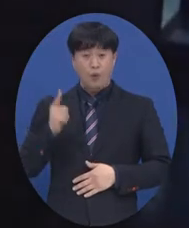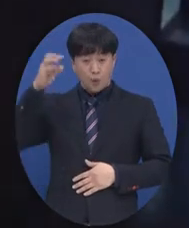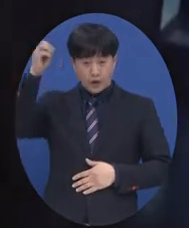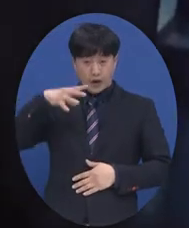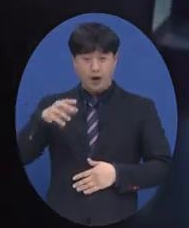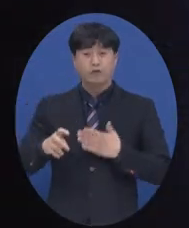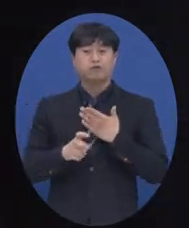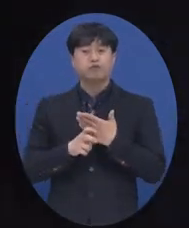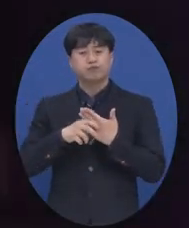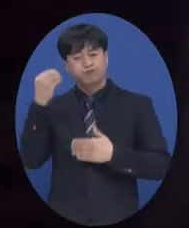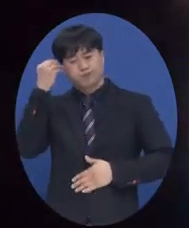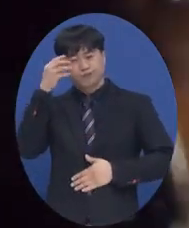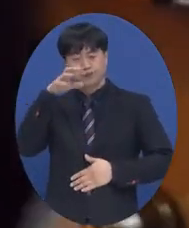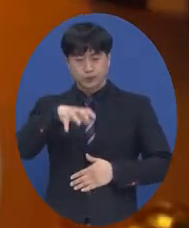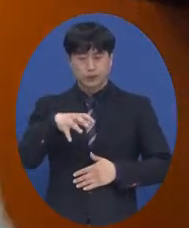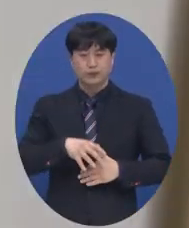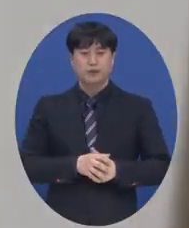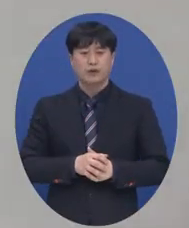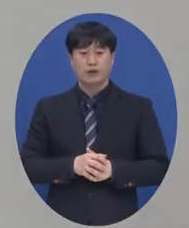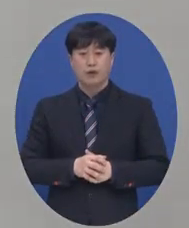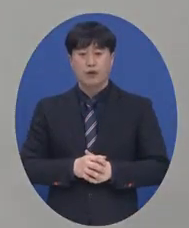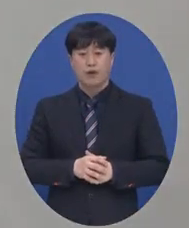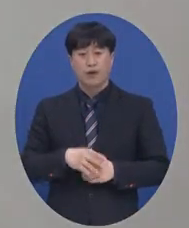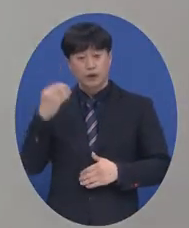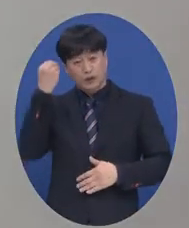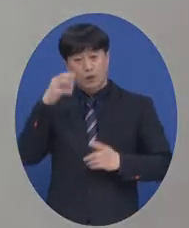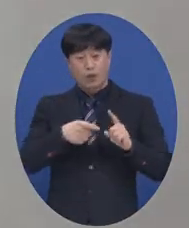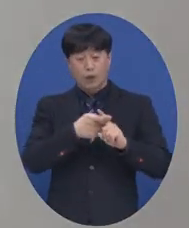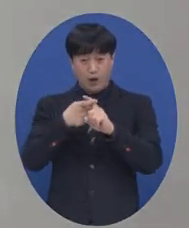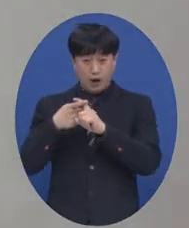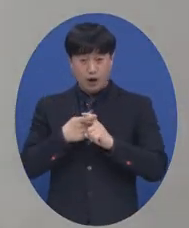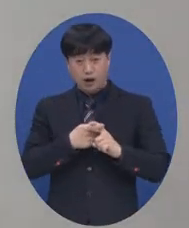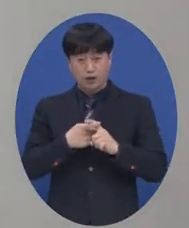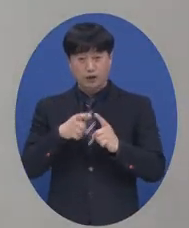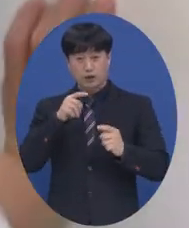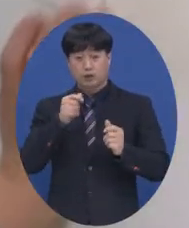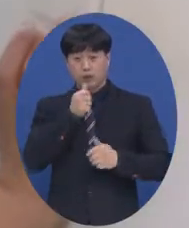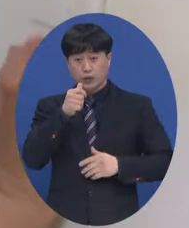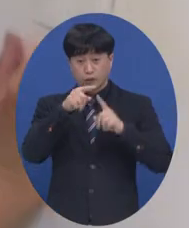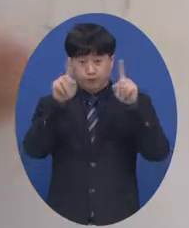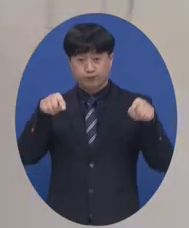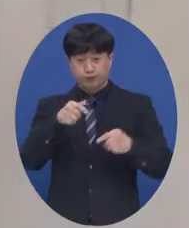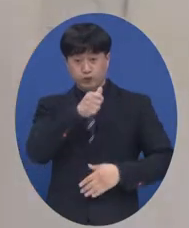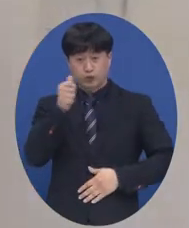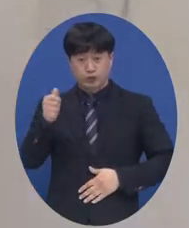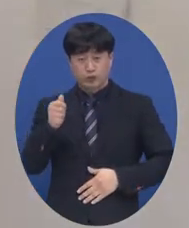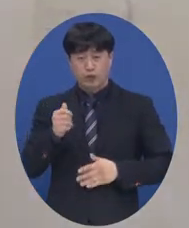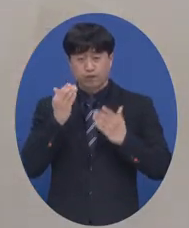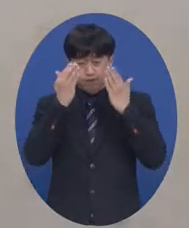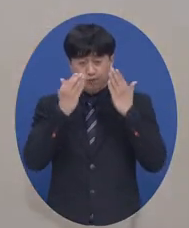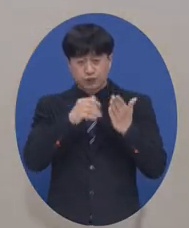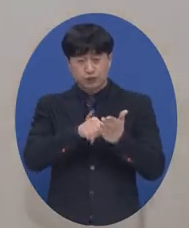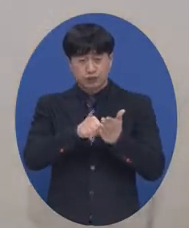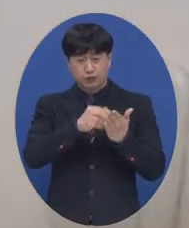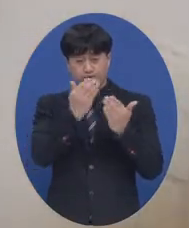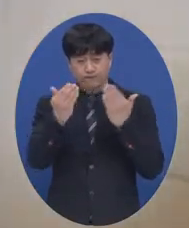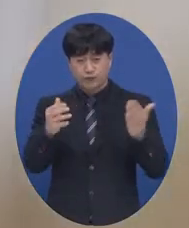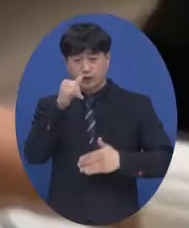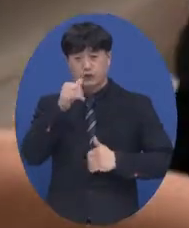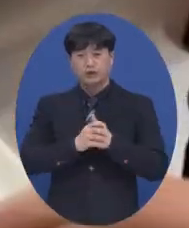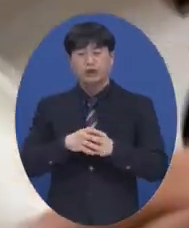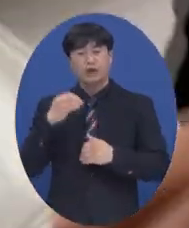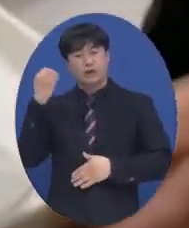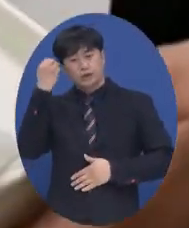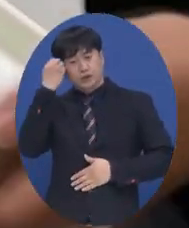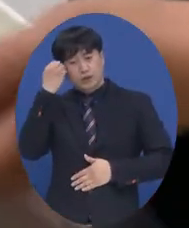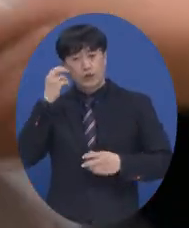고양시의 한 불법 숙박업체 숙박 관련 안내문이 적혀 있고 세면도구를 비롯한 갖가지 부품들이 갖춰져 있습니다